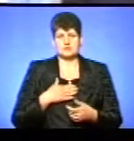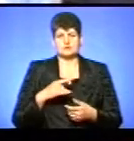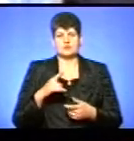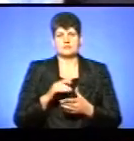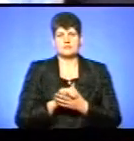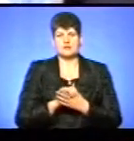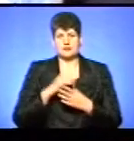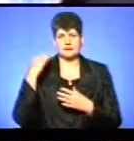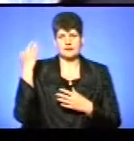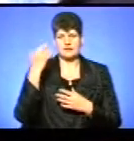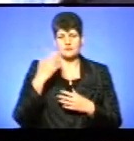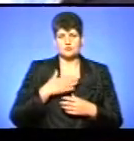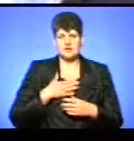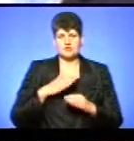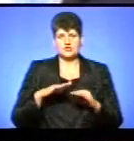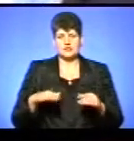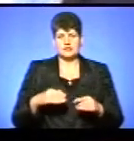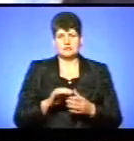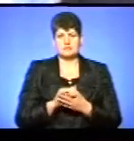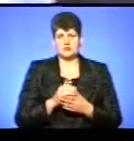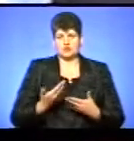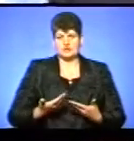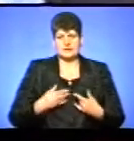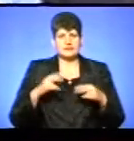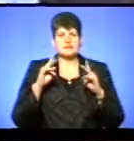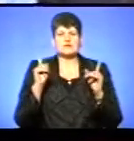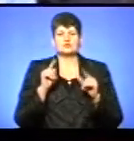мирне небо, щоб діти наші мирно жили, не знали, що таке війна,